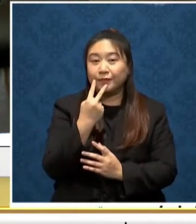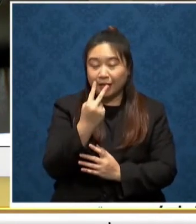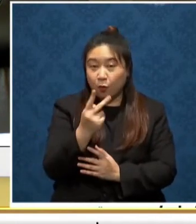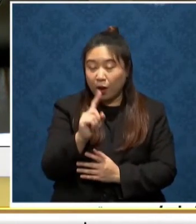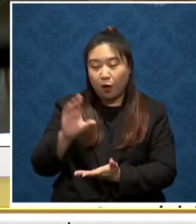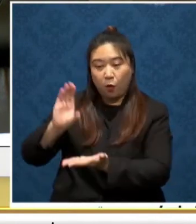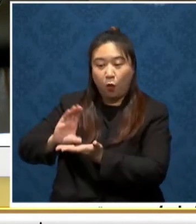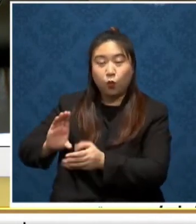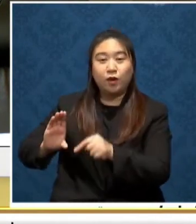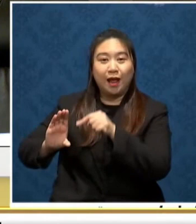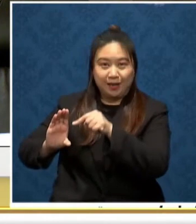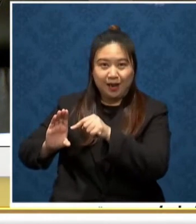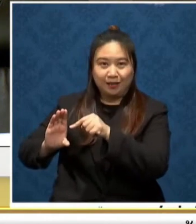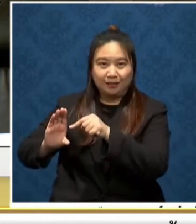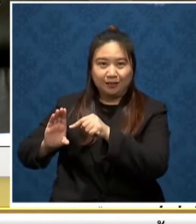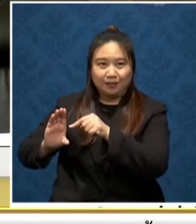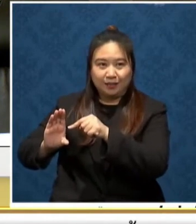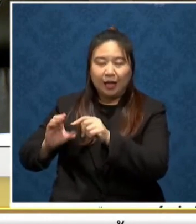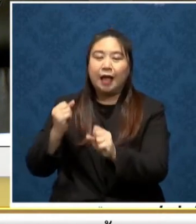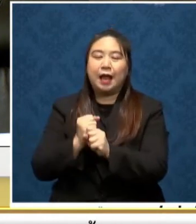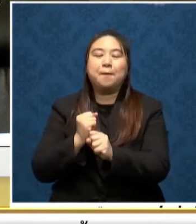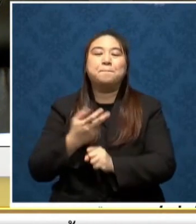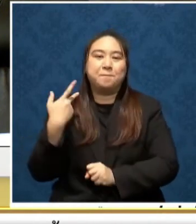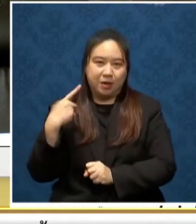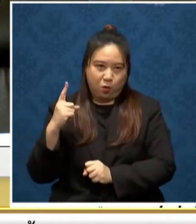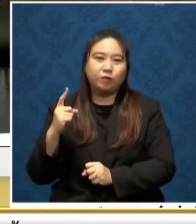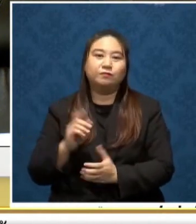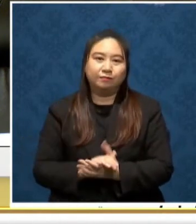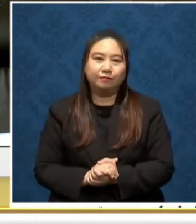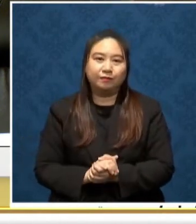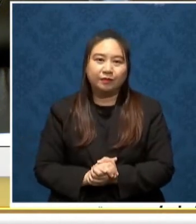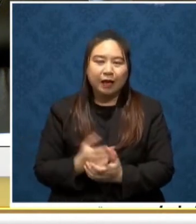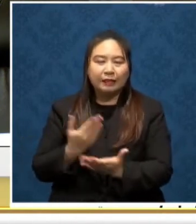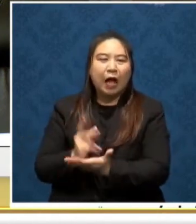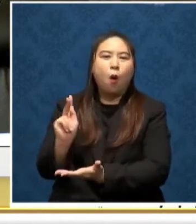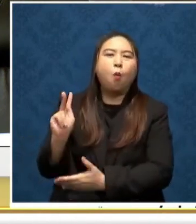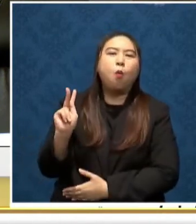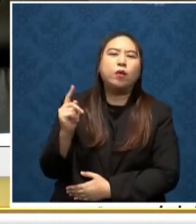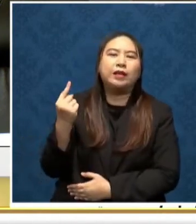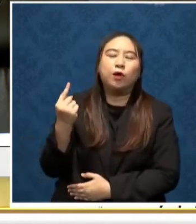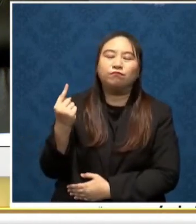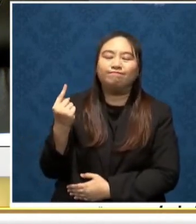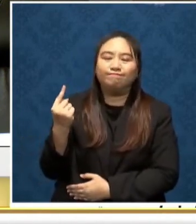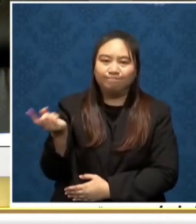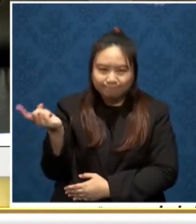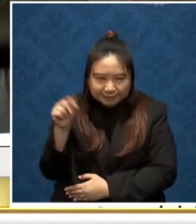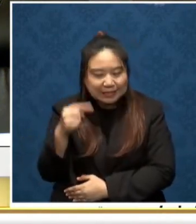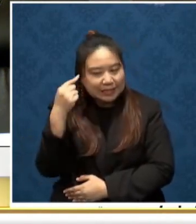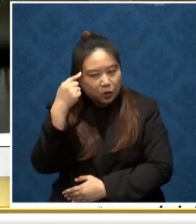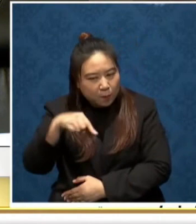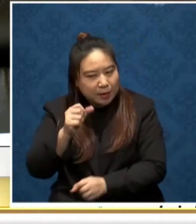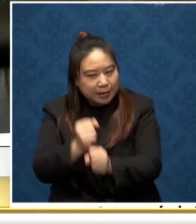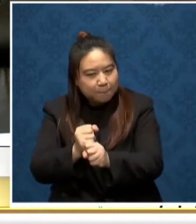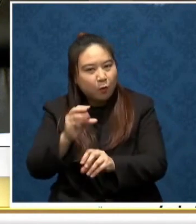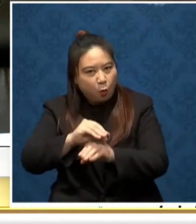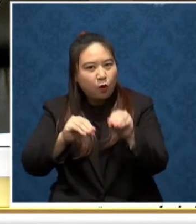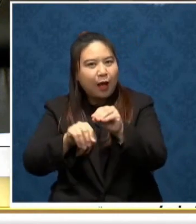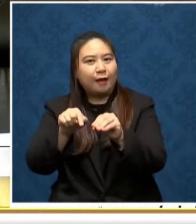องทุนสงเคราะห์เกษตรกรที่จะได้ทำประโยชน์นอกจากเราให้กู้อย่างเดียวเนี่ยผมว่ามาทำตรงนี้เนี่ยผมว่าก็จะเป็นอะไร